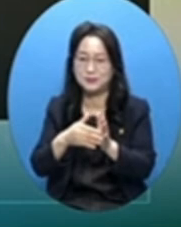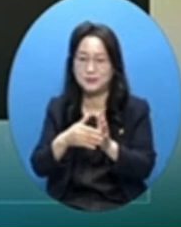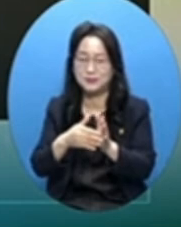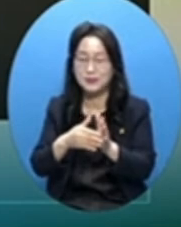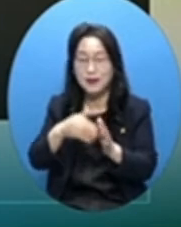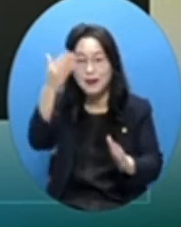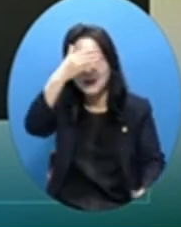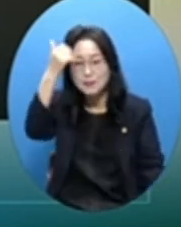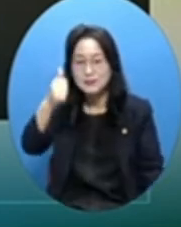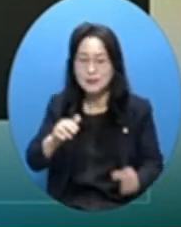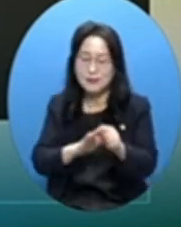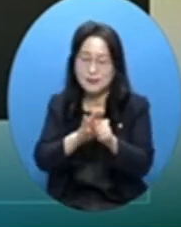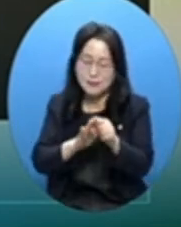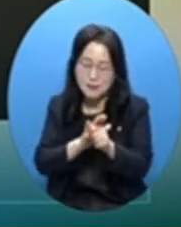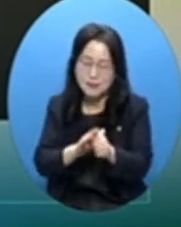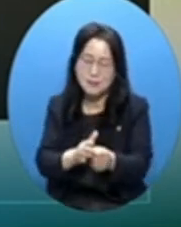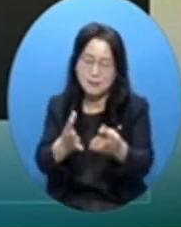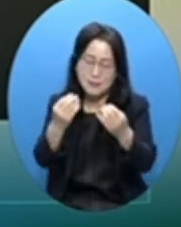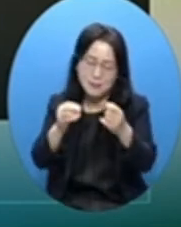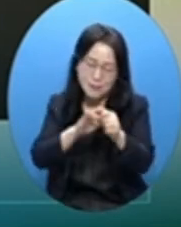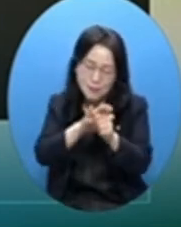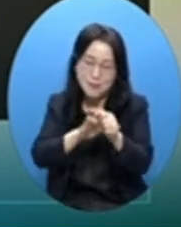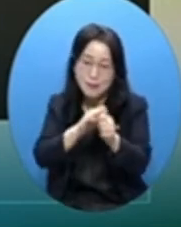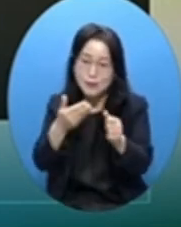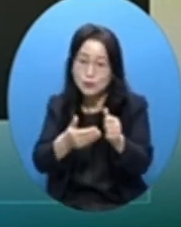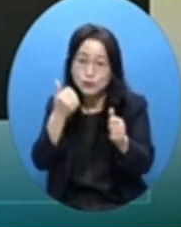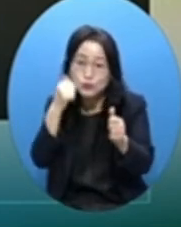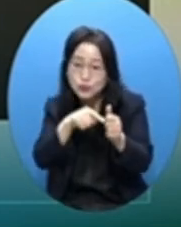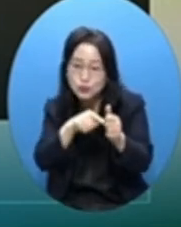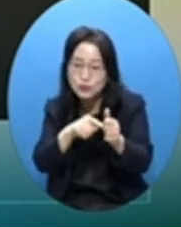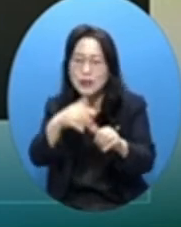합에 살아갈 짝만 해봤던 막내 삼촌이